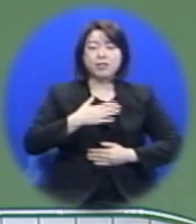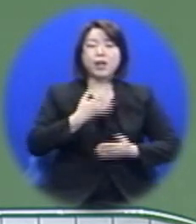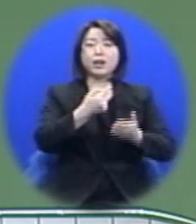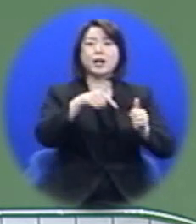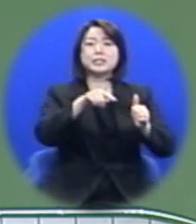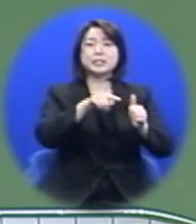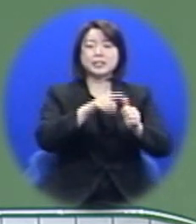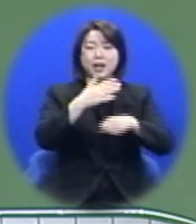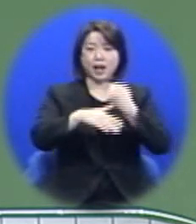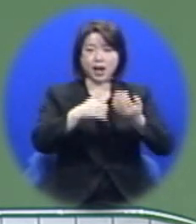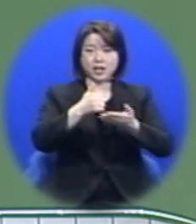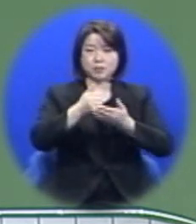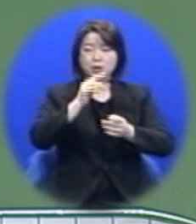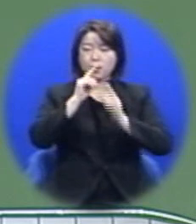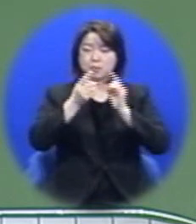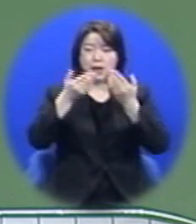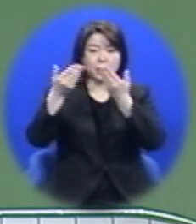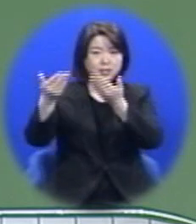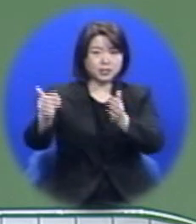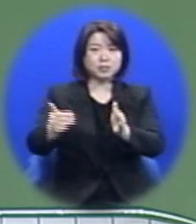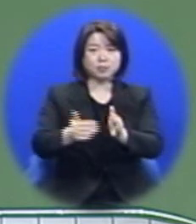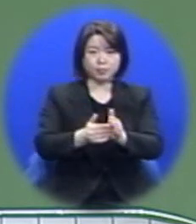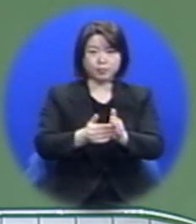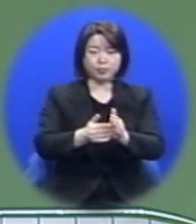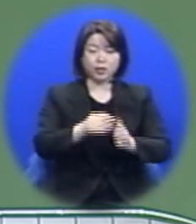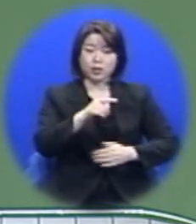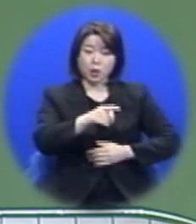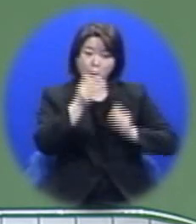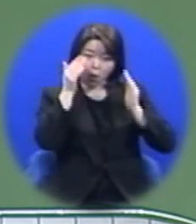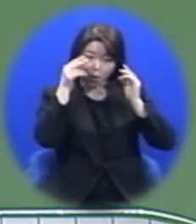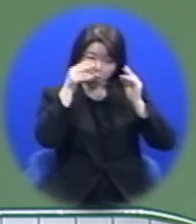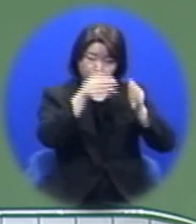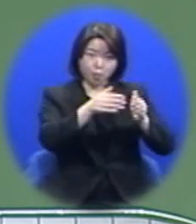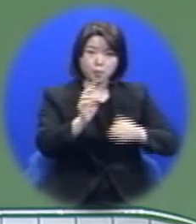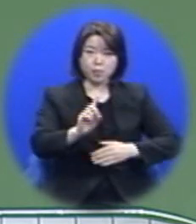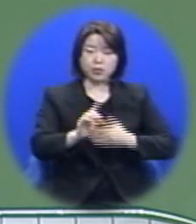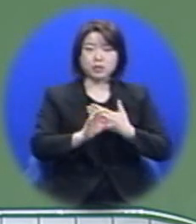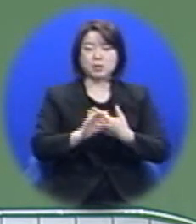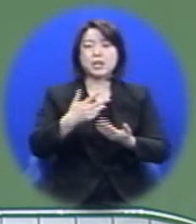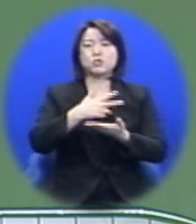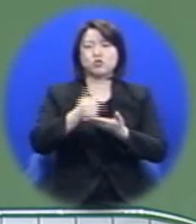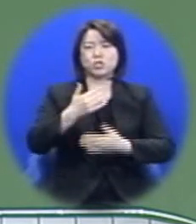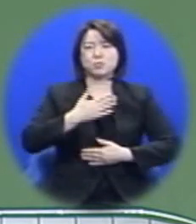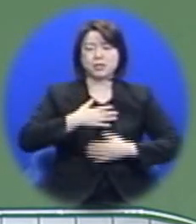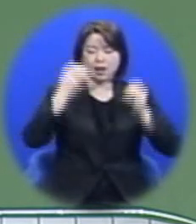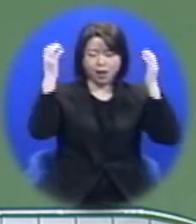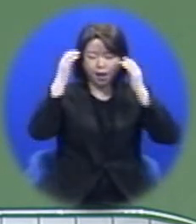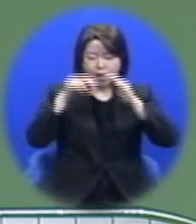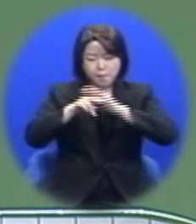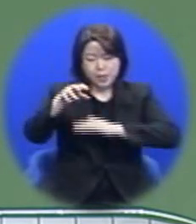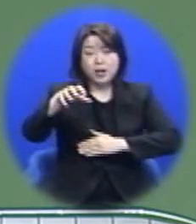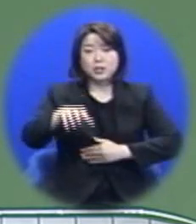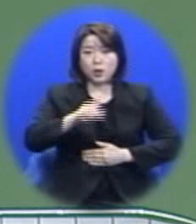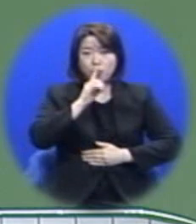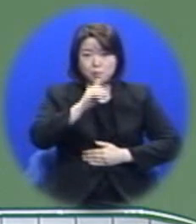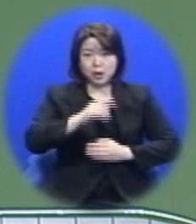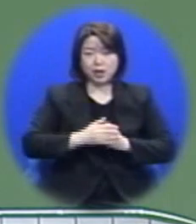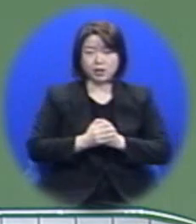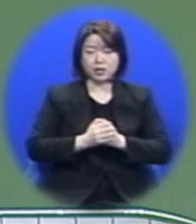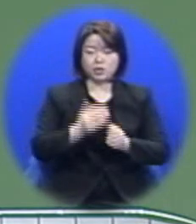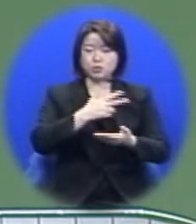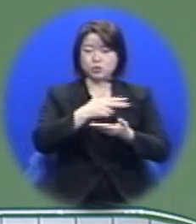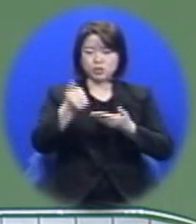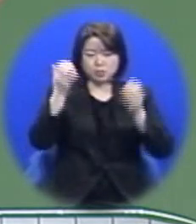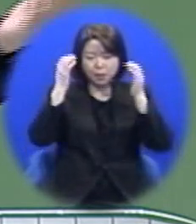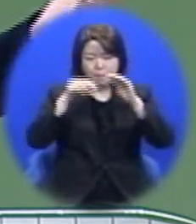하나님이라고 말하겠다. 여기서 주목할 것은 주님은 나의 피난처라고 했던 것입니다. 주님은